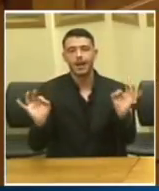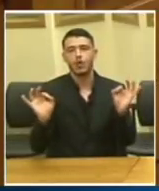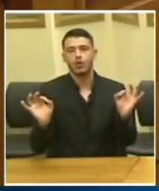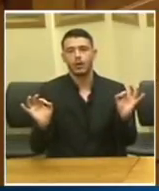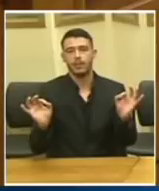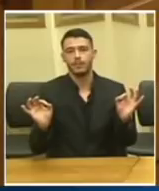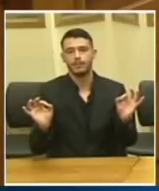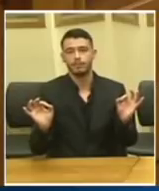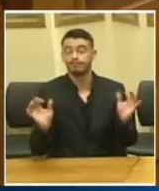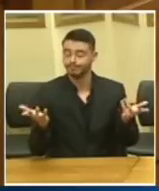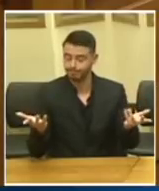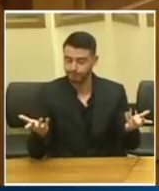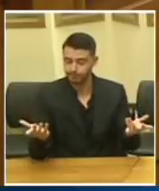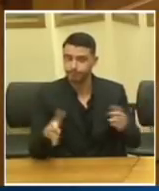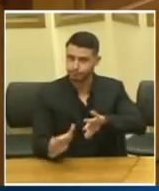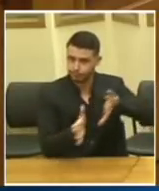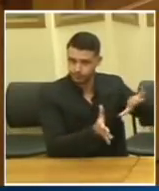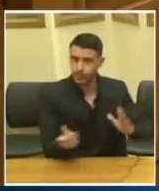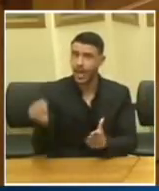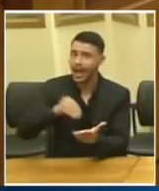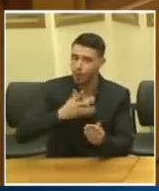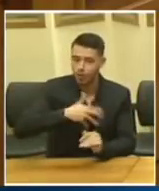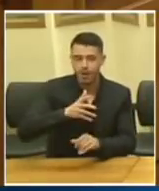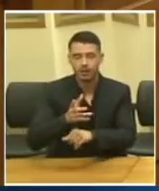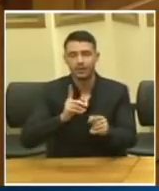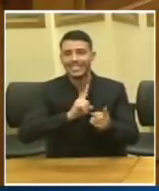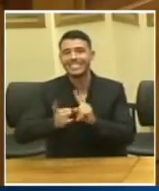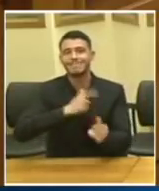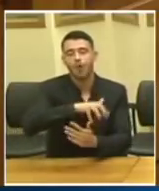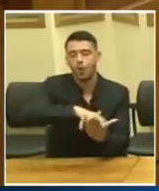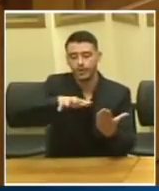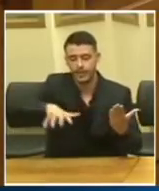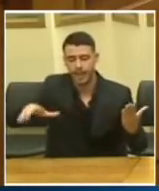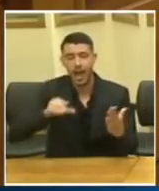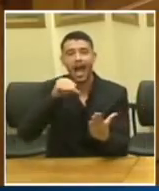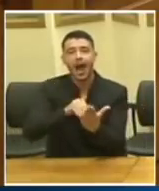Βλέπω επίσης, κυρίες και κύριοι συνάδελφοι, ότι με το άρθρο 7